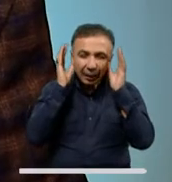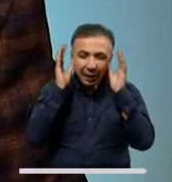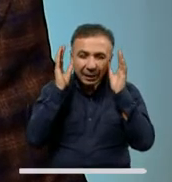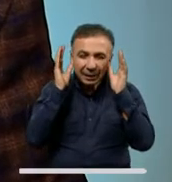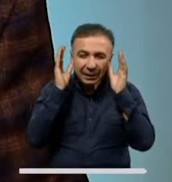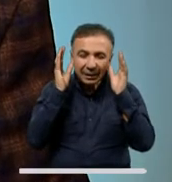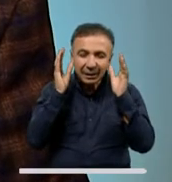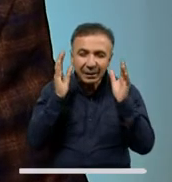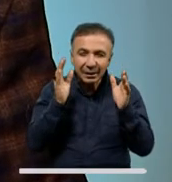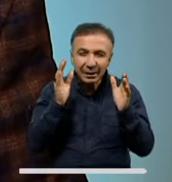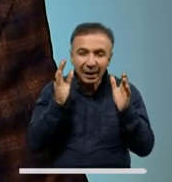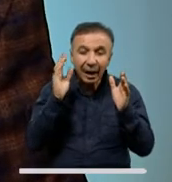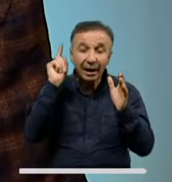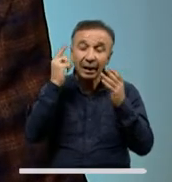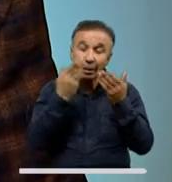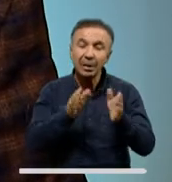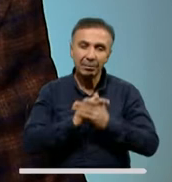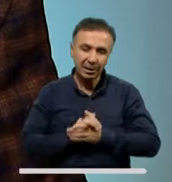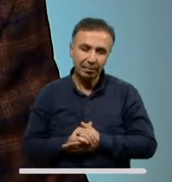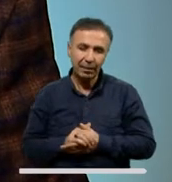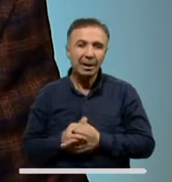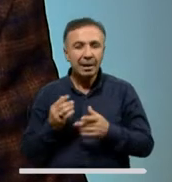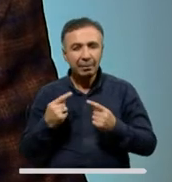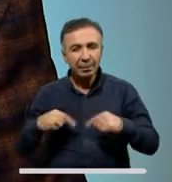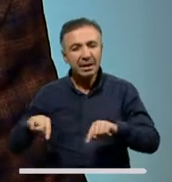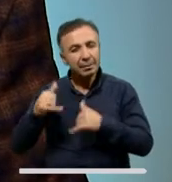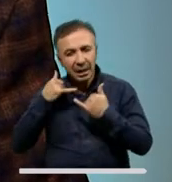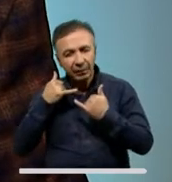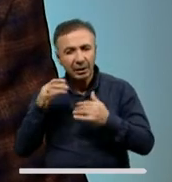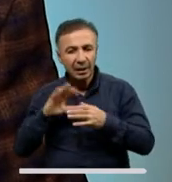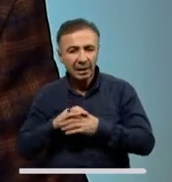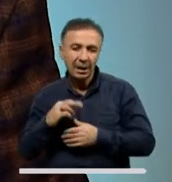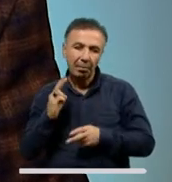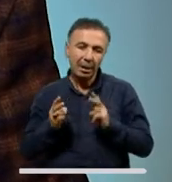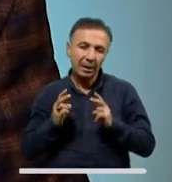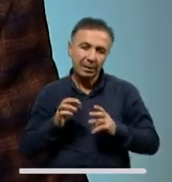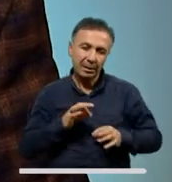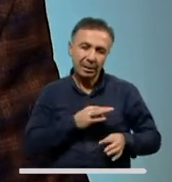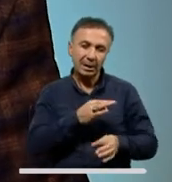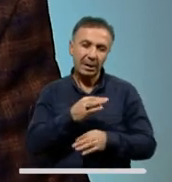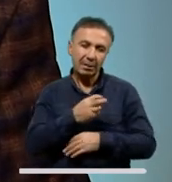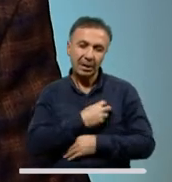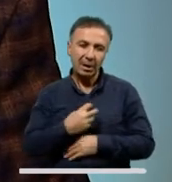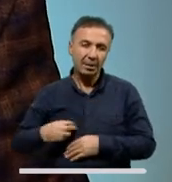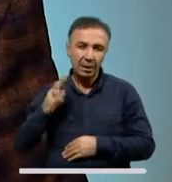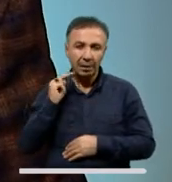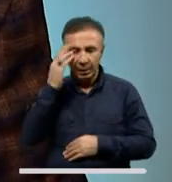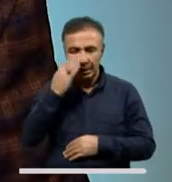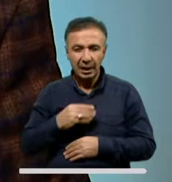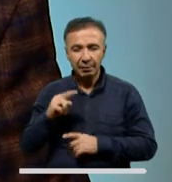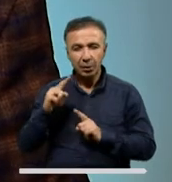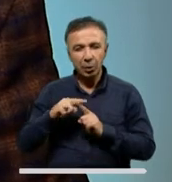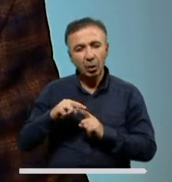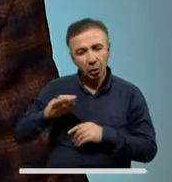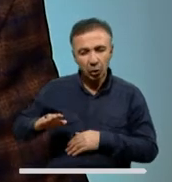gelir bizim telefonlarla ilgili bazıları Rasulullah Aleyhisselam'ın torunun sırtına alıp indirmesi